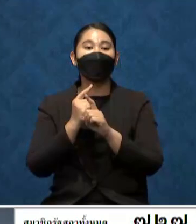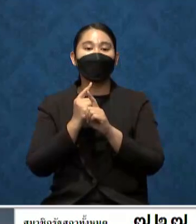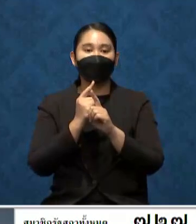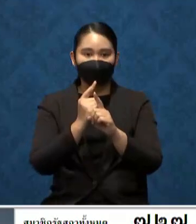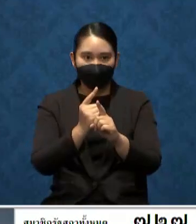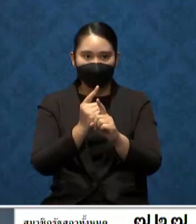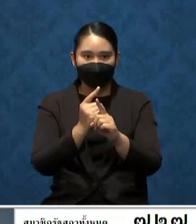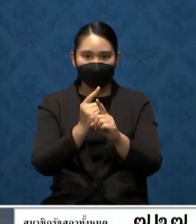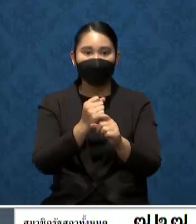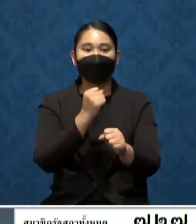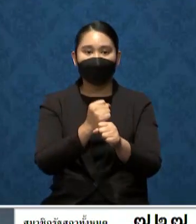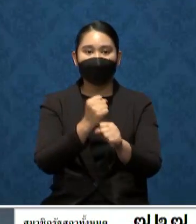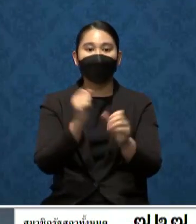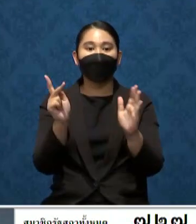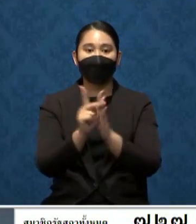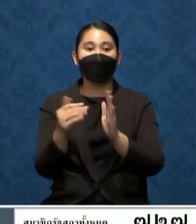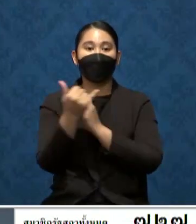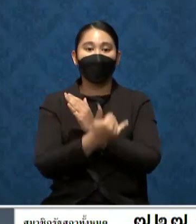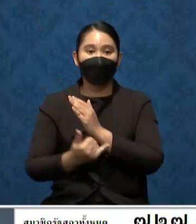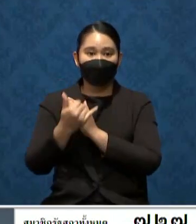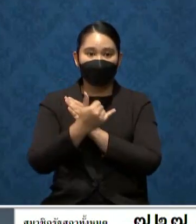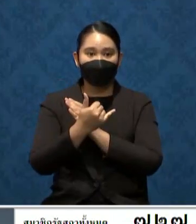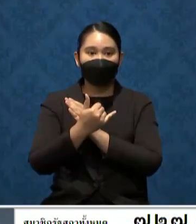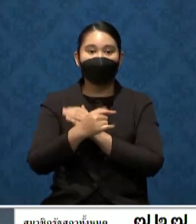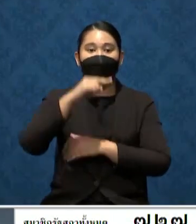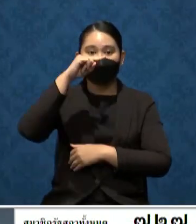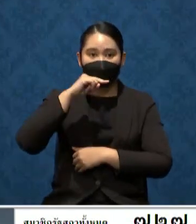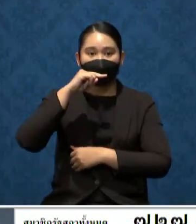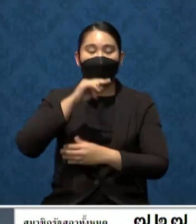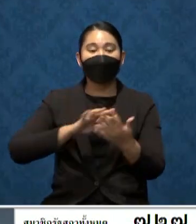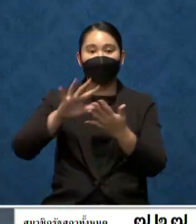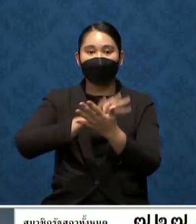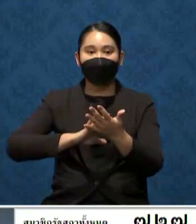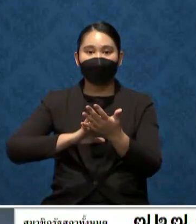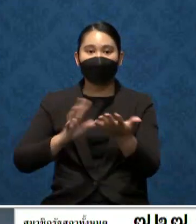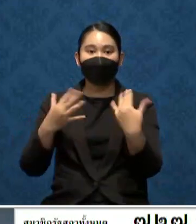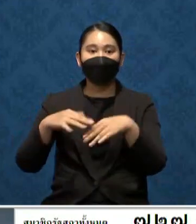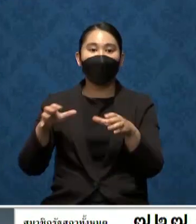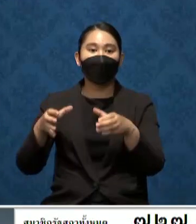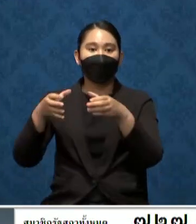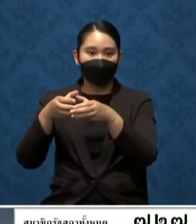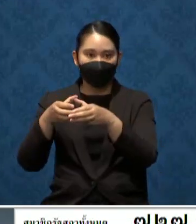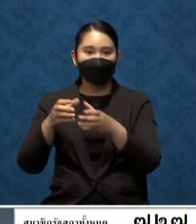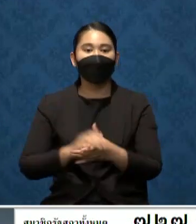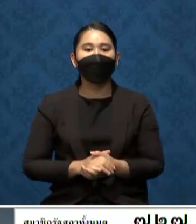กรณีและกติการะหว่างประเทศที่ประเทศไทยเป็นภาคีอยู่ด้วยเรื่อง